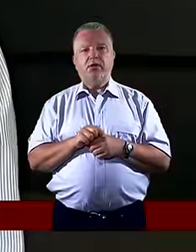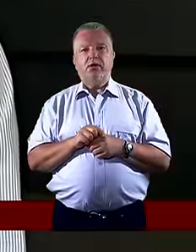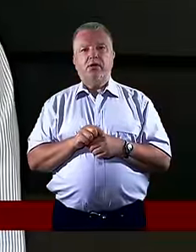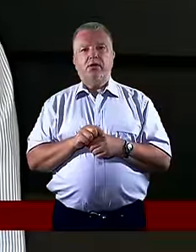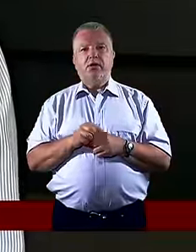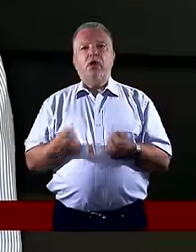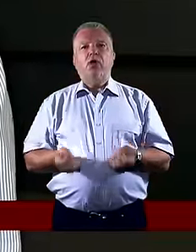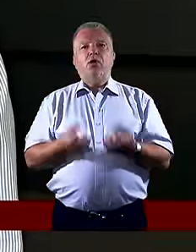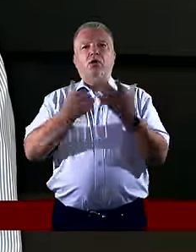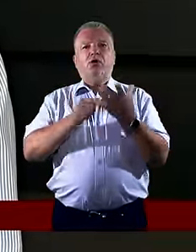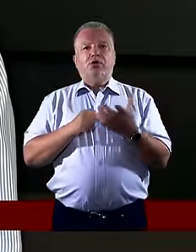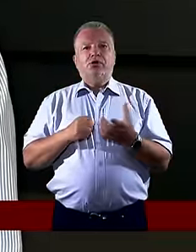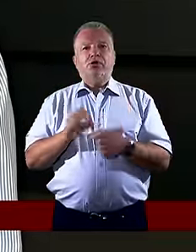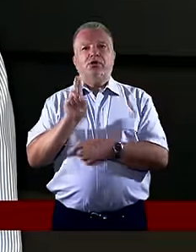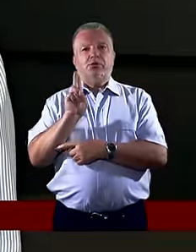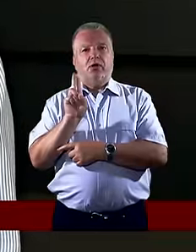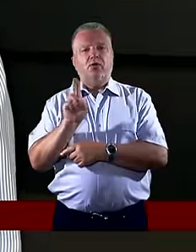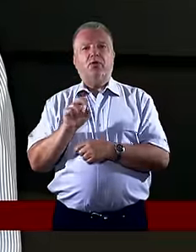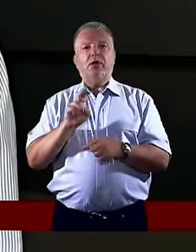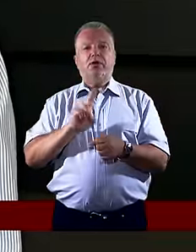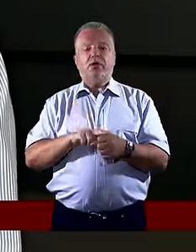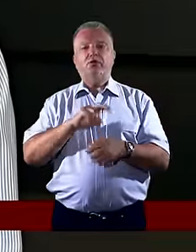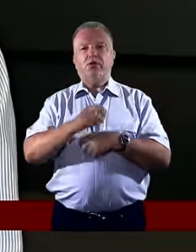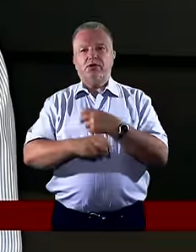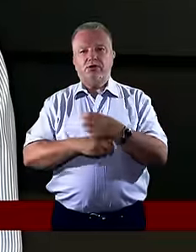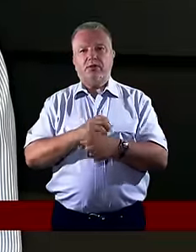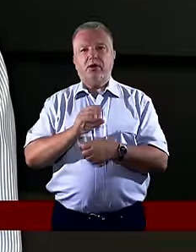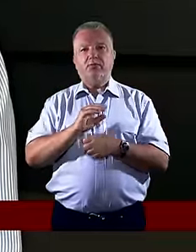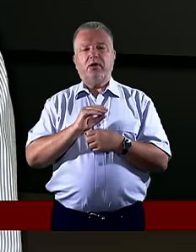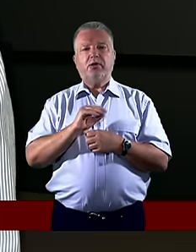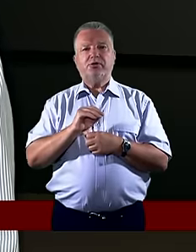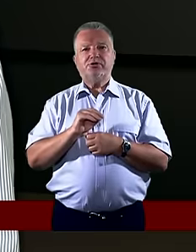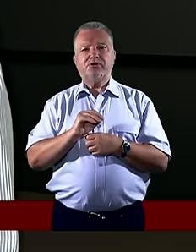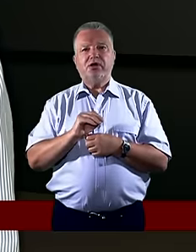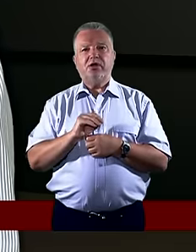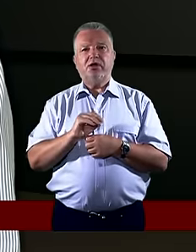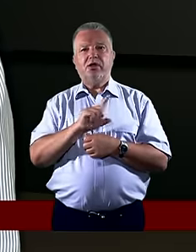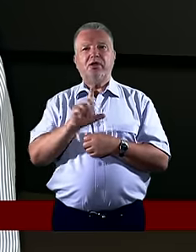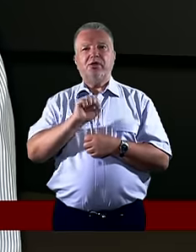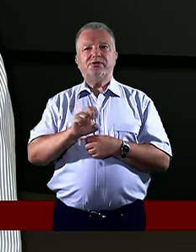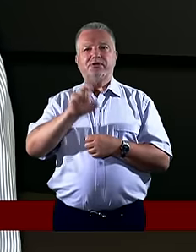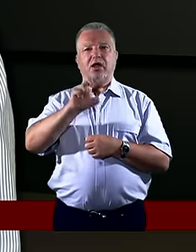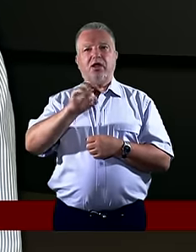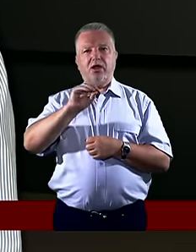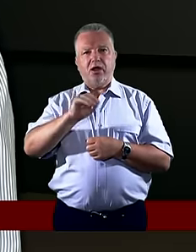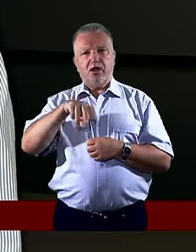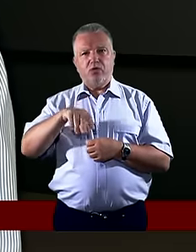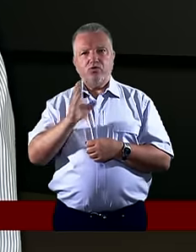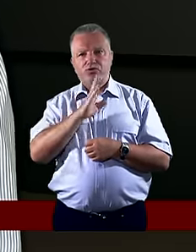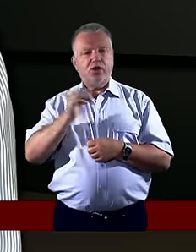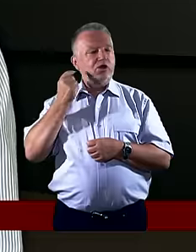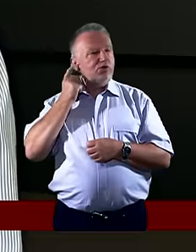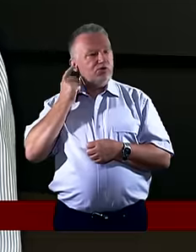tworzy więzi, tworzy relacje, tworzą się takie relacje zaufania, które sprawiają, że no, tak jak Zacheusz usłyszał słowa,